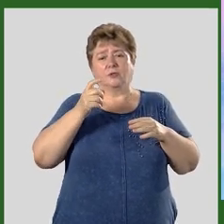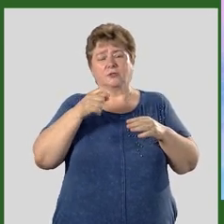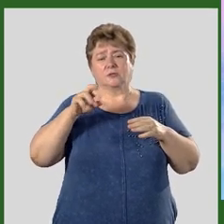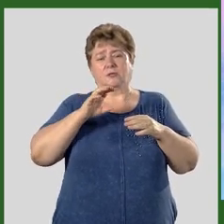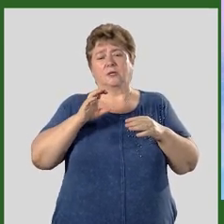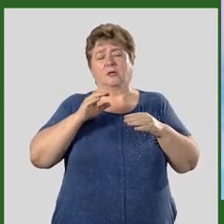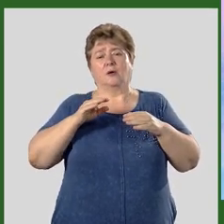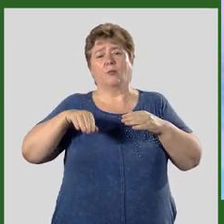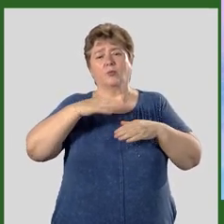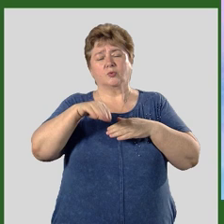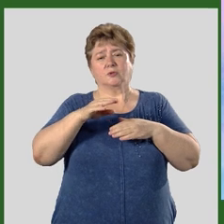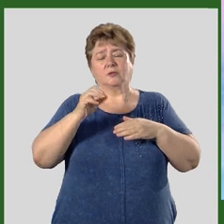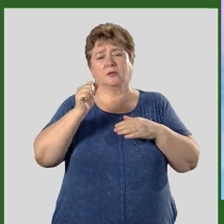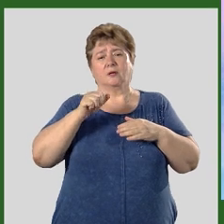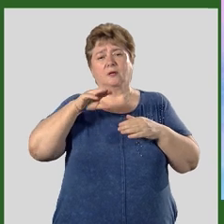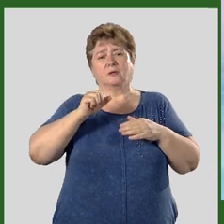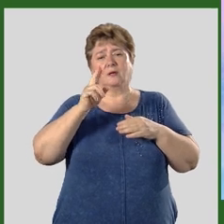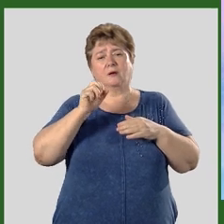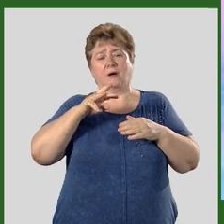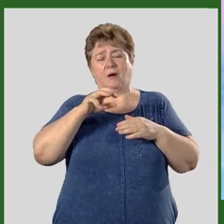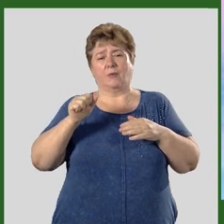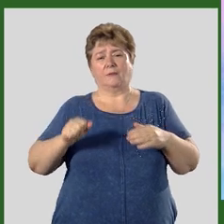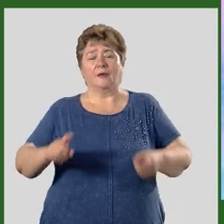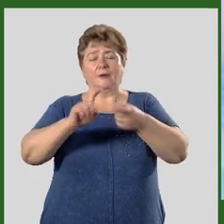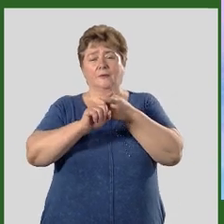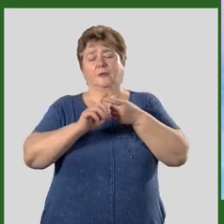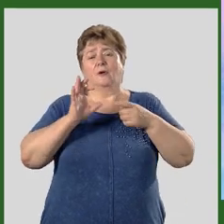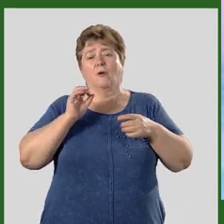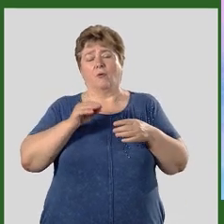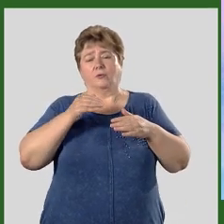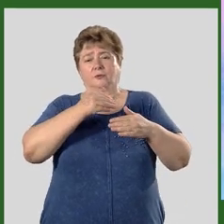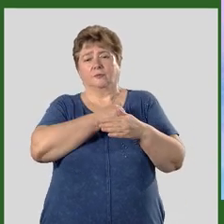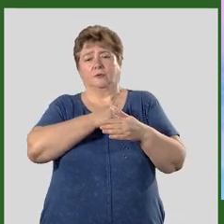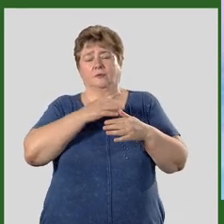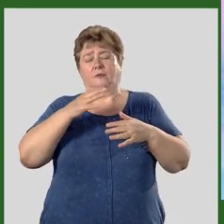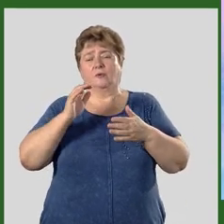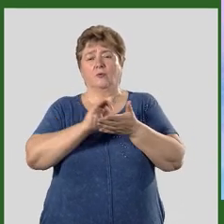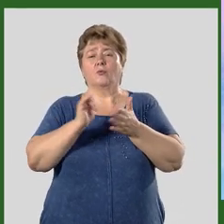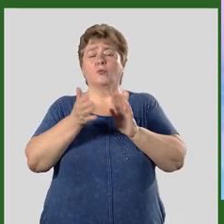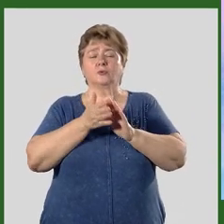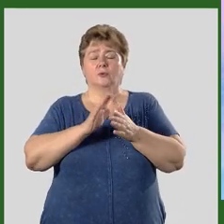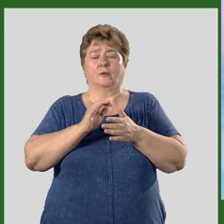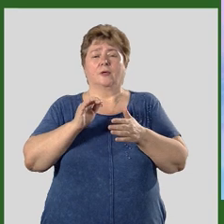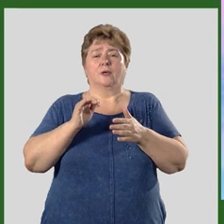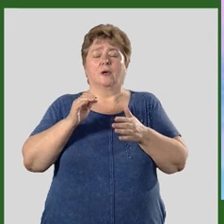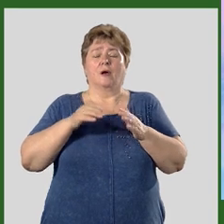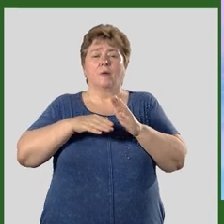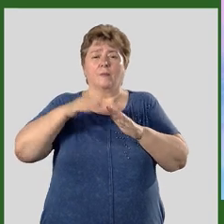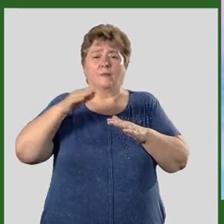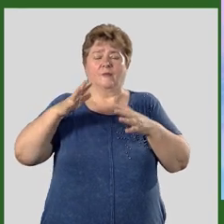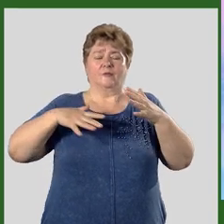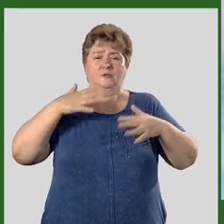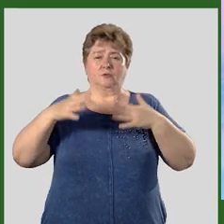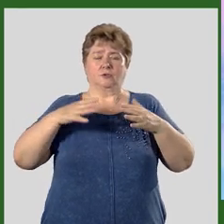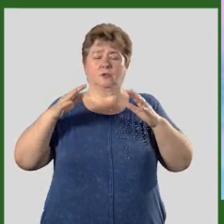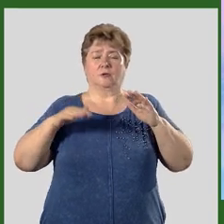пустыня Атакама. В зависимости от температурных условий, преобладающих